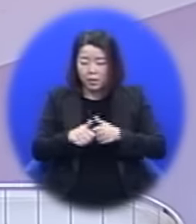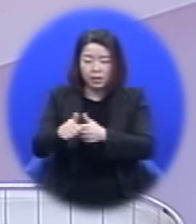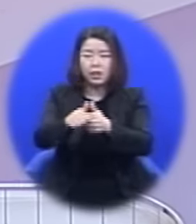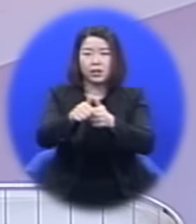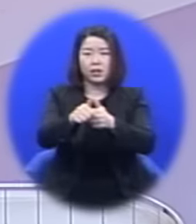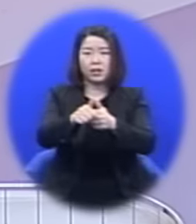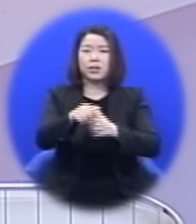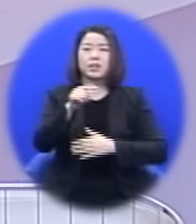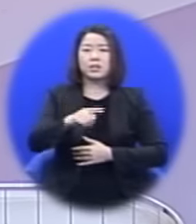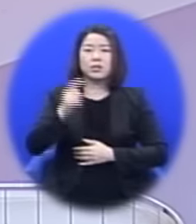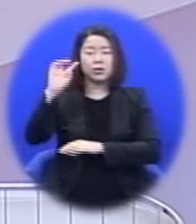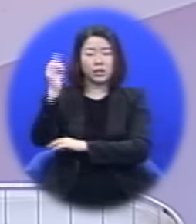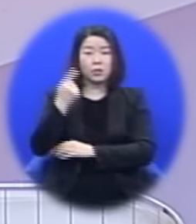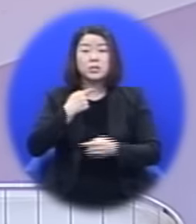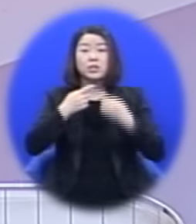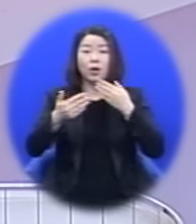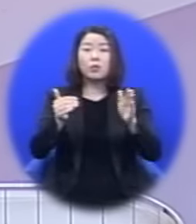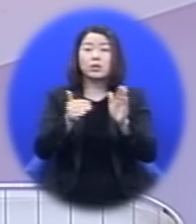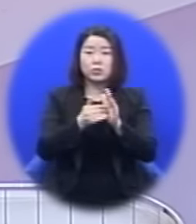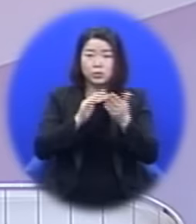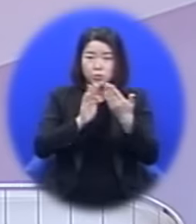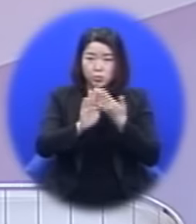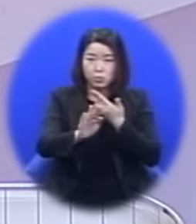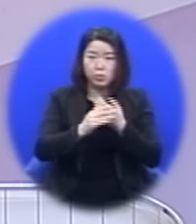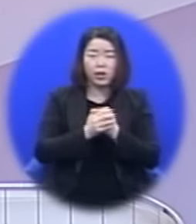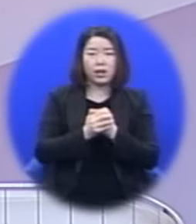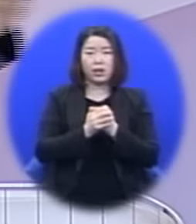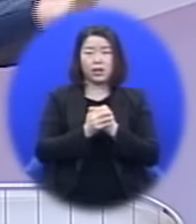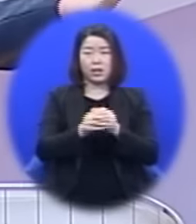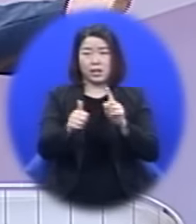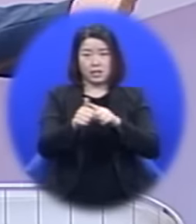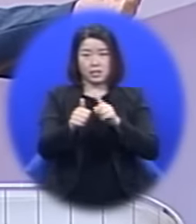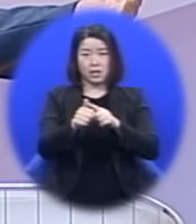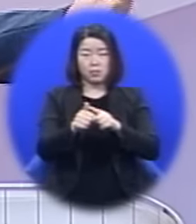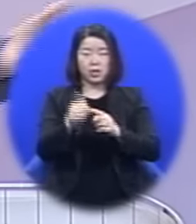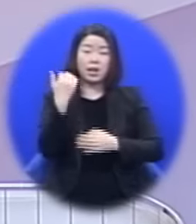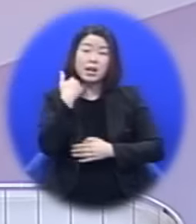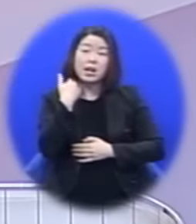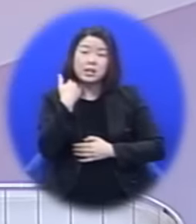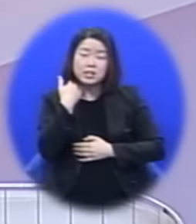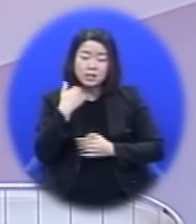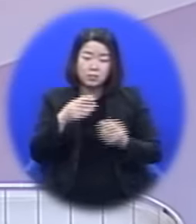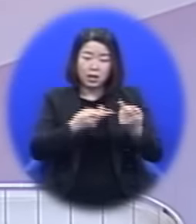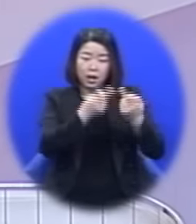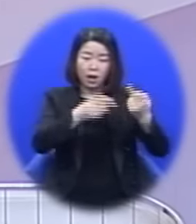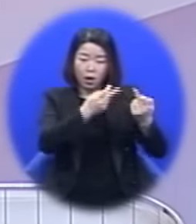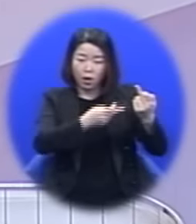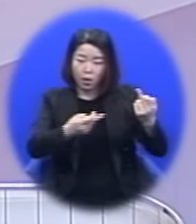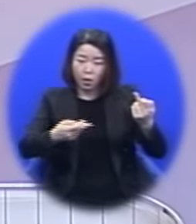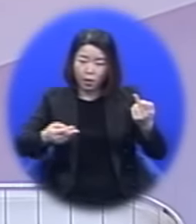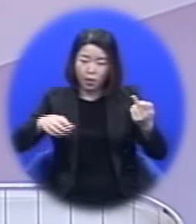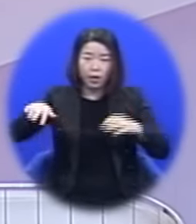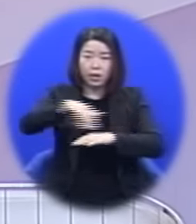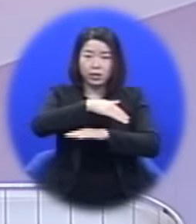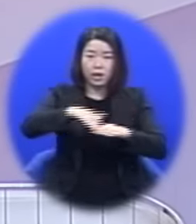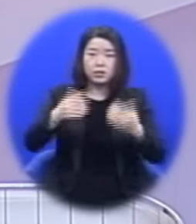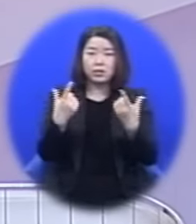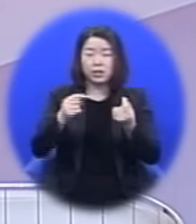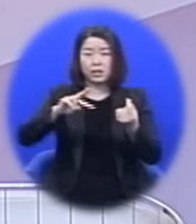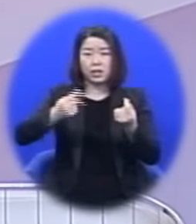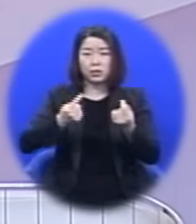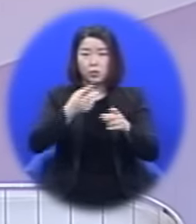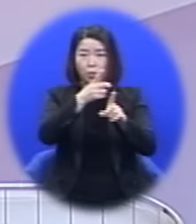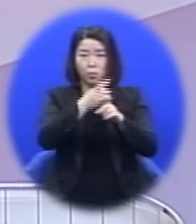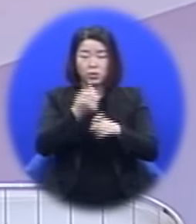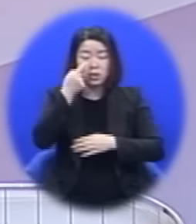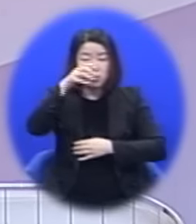그걸 다윗이 경험하고 나니까 그는 사망의 음침한 골짜기를 지나는 것 같아도, 원수의 목전에